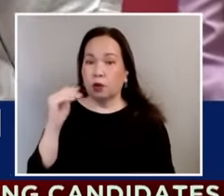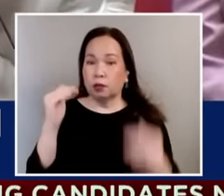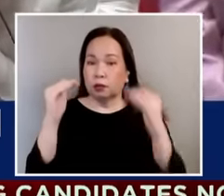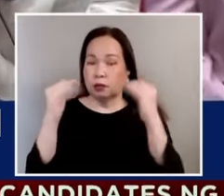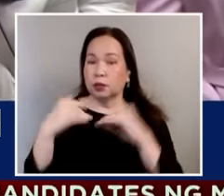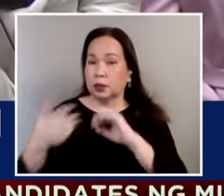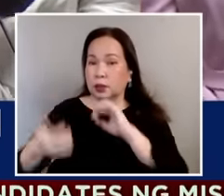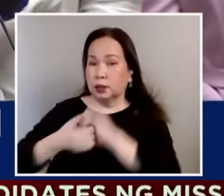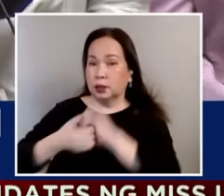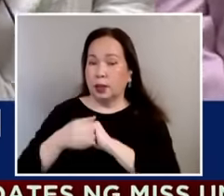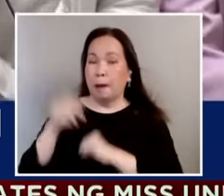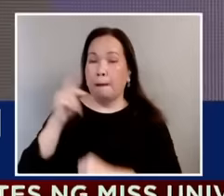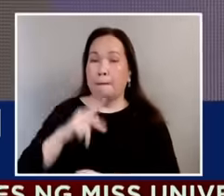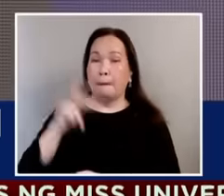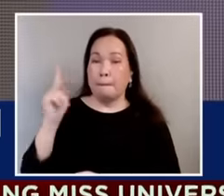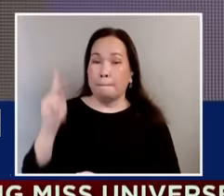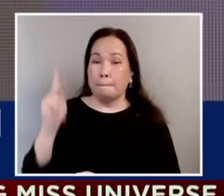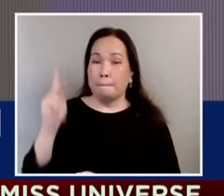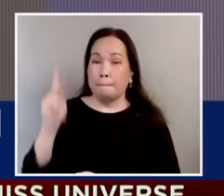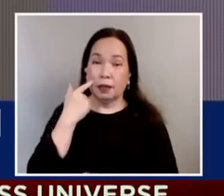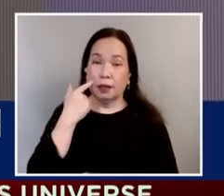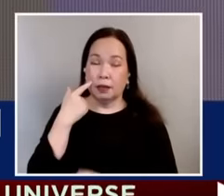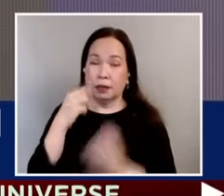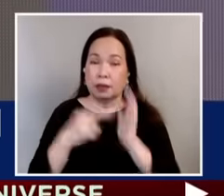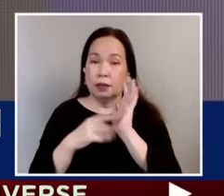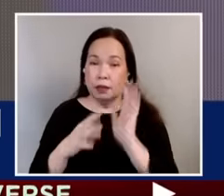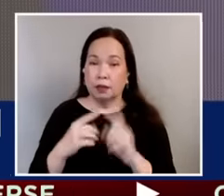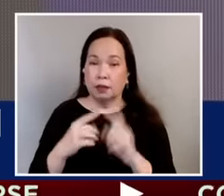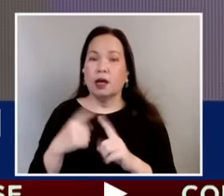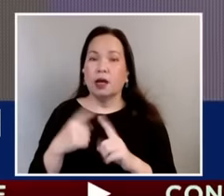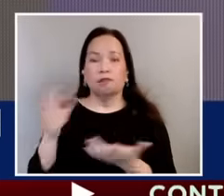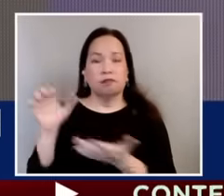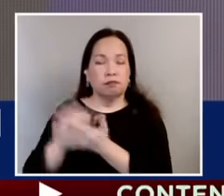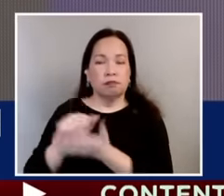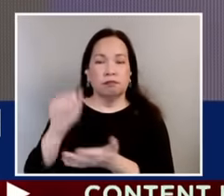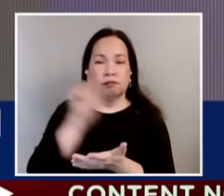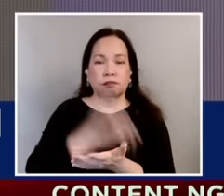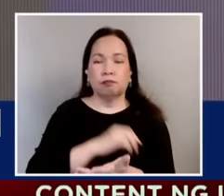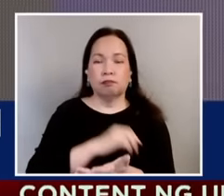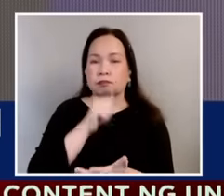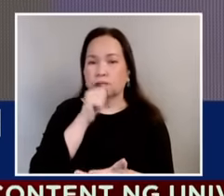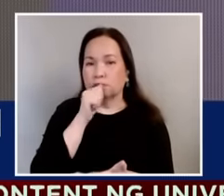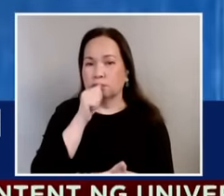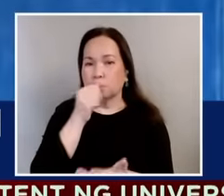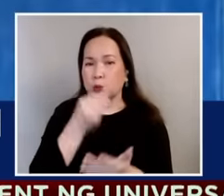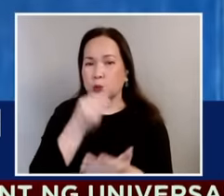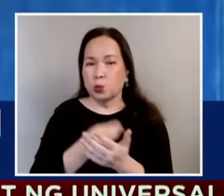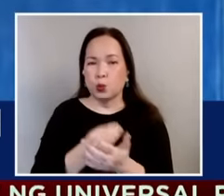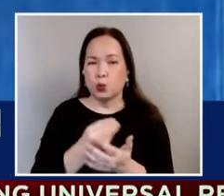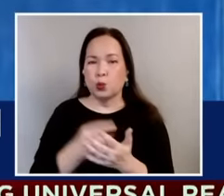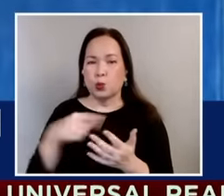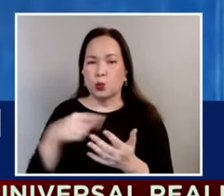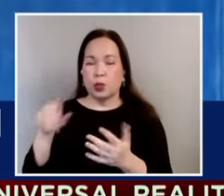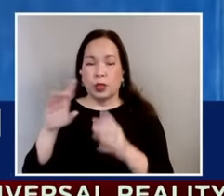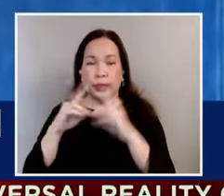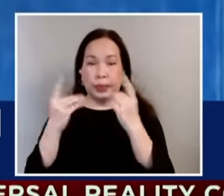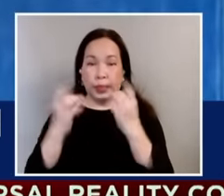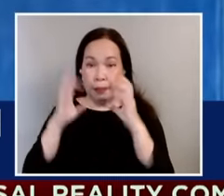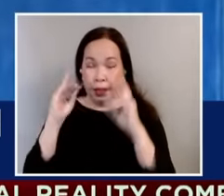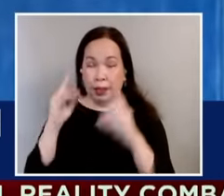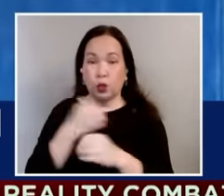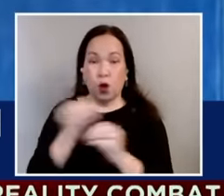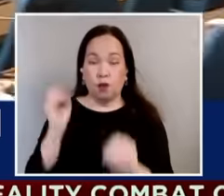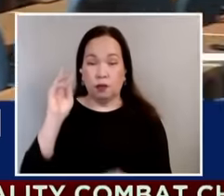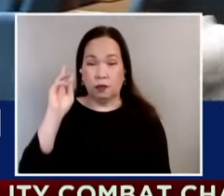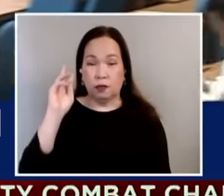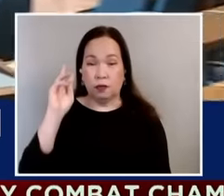Pampanga Representative Gloria Arroyo hanggang sa tanggalan ng confidential funds ng Kamara ang bise sa 2024 budget. Binatikos ito ng dating Pangulong